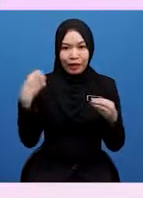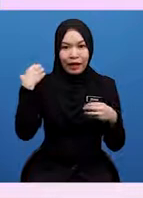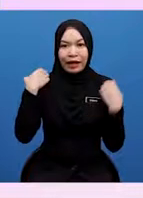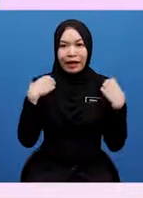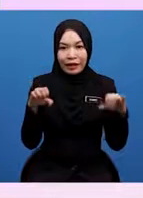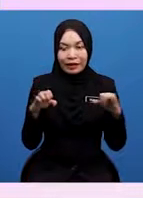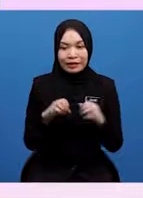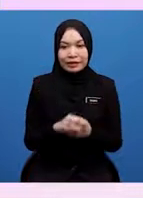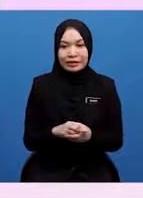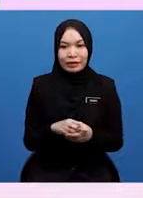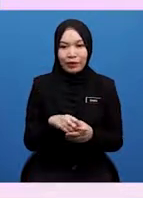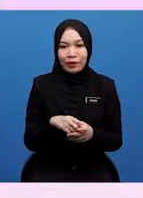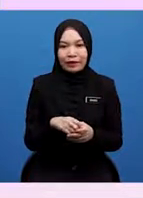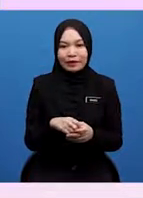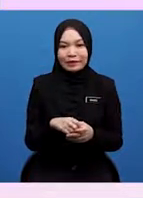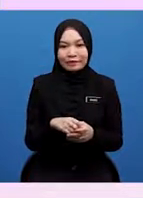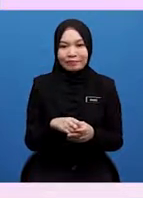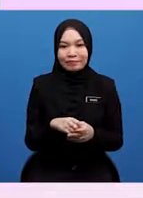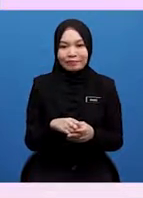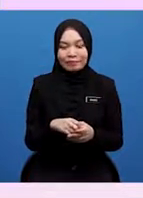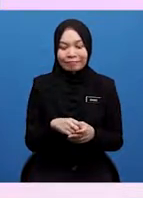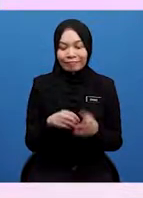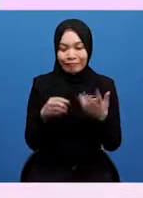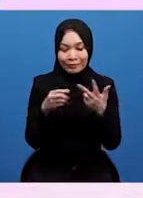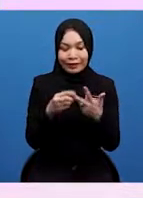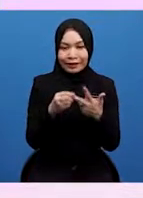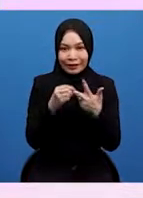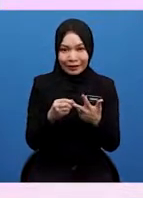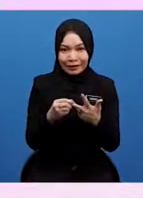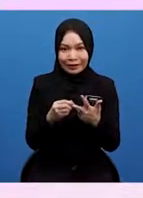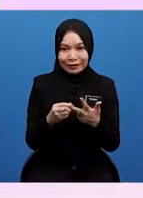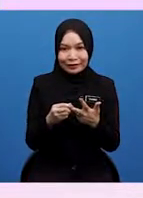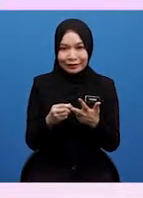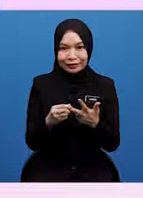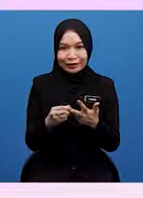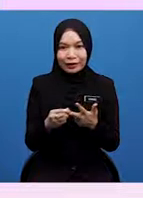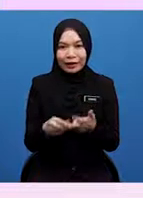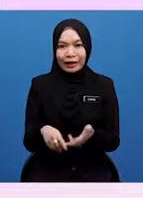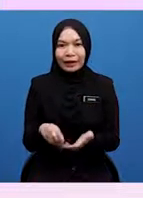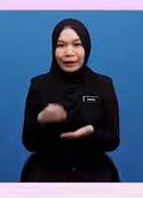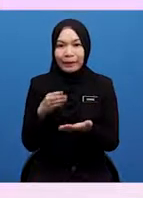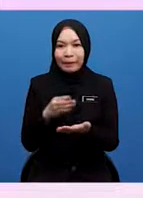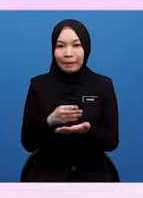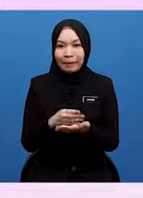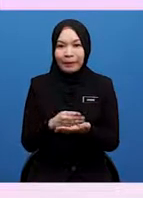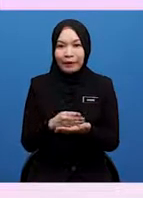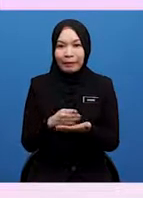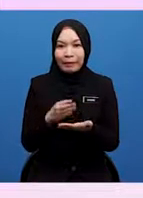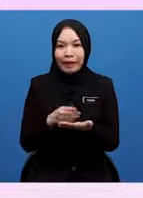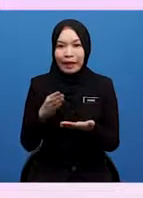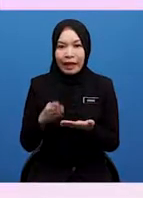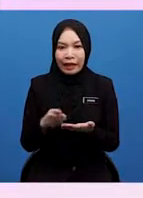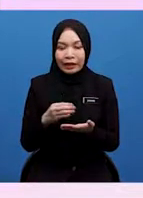3 komoditi terpilih. 3. Kuantiti ekspor 3 komoditi dan nilai